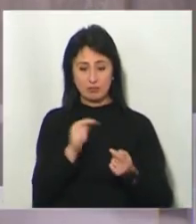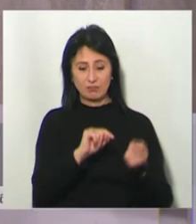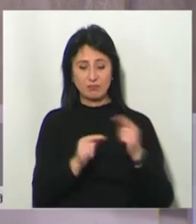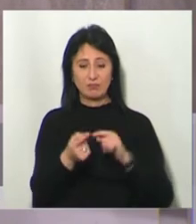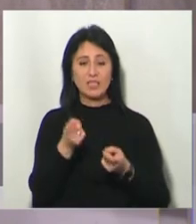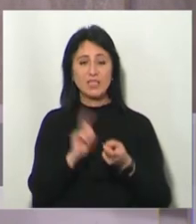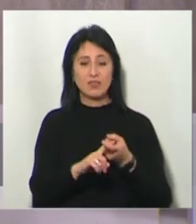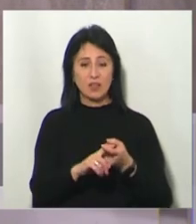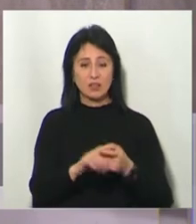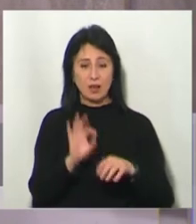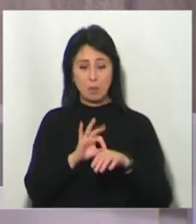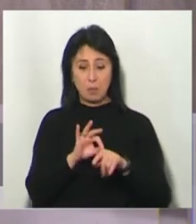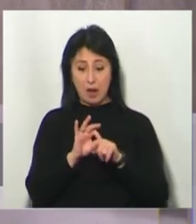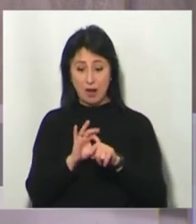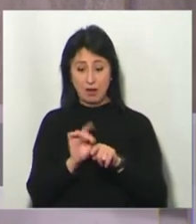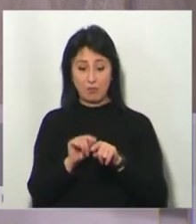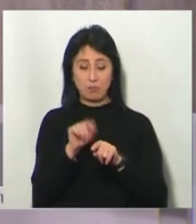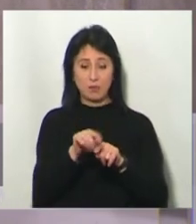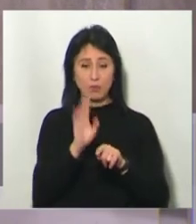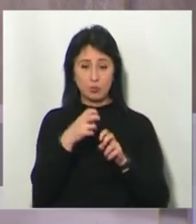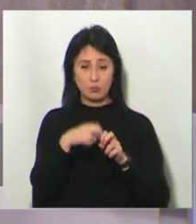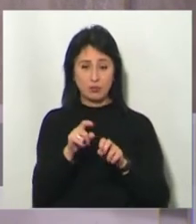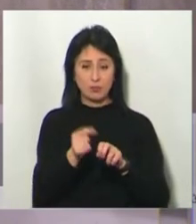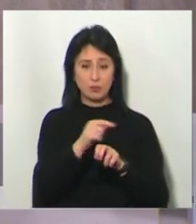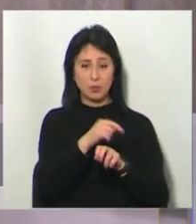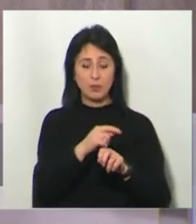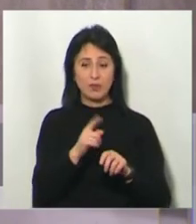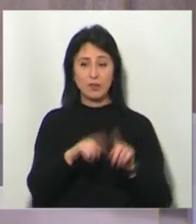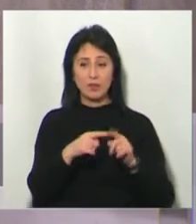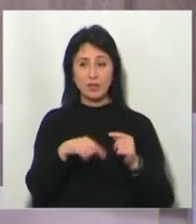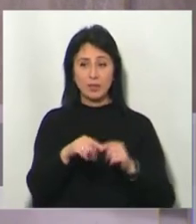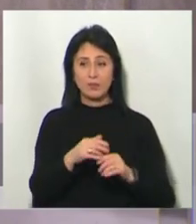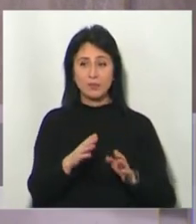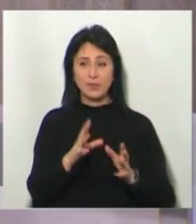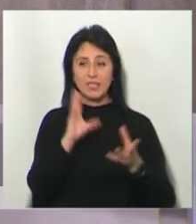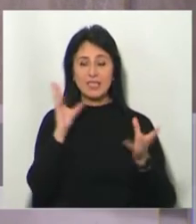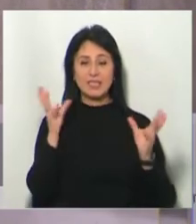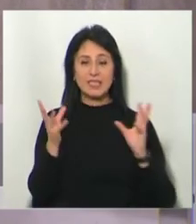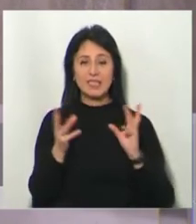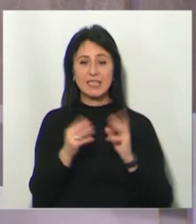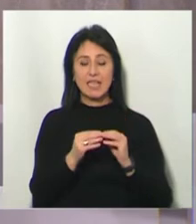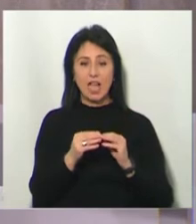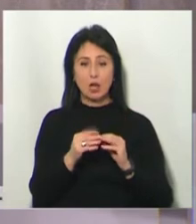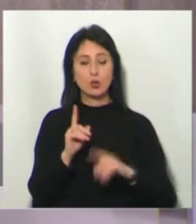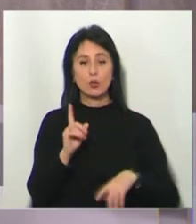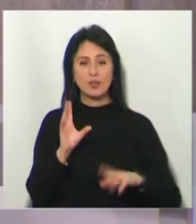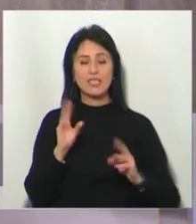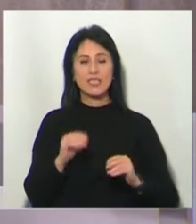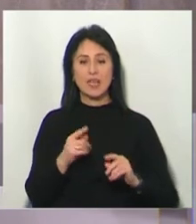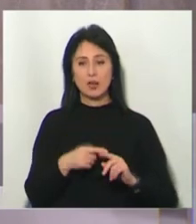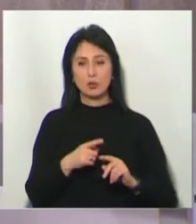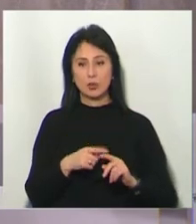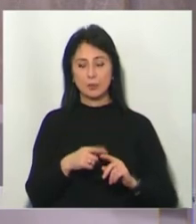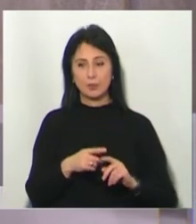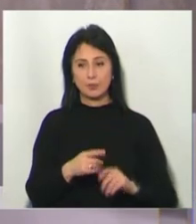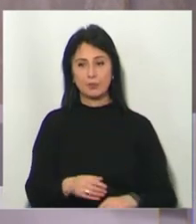ჩვენი საუბრის მნიშვნელობას, იმიტომ რომ თუ ჩვენ ლაპარაკობთ დედმამიშვილებზე, მათ საერთო